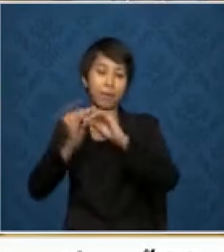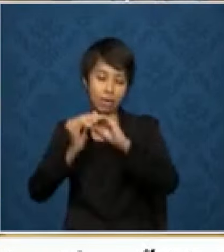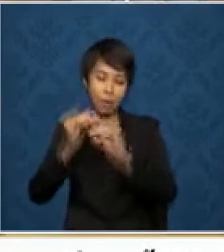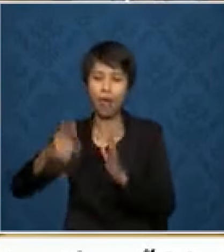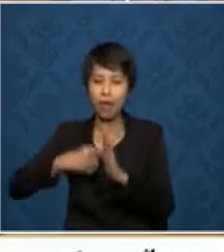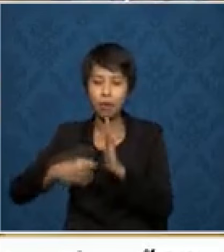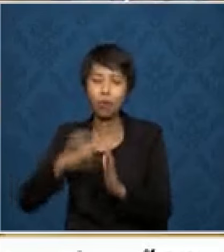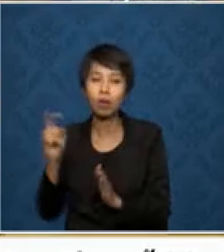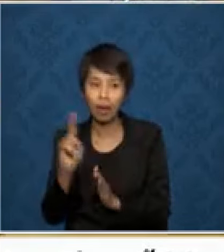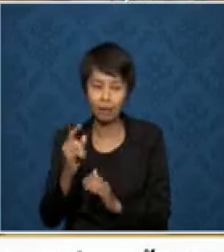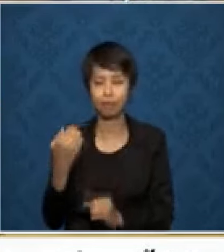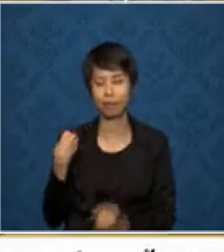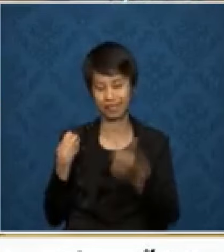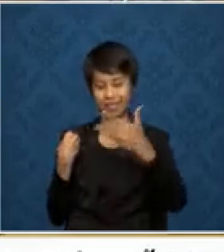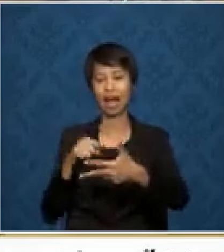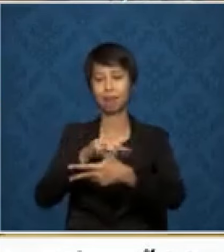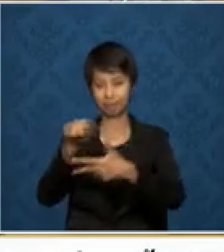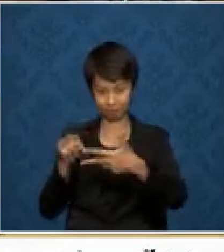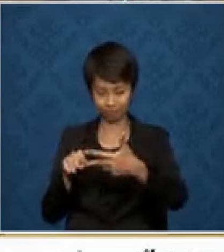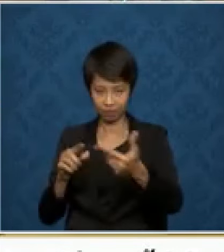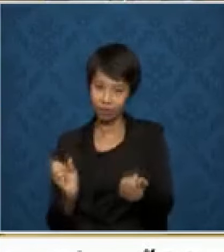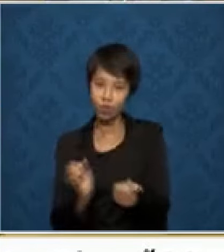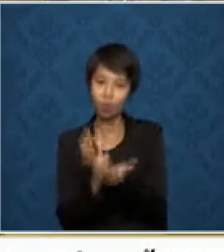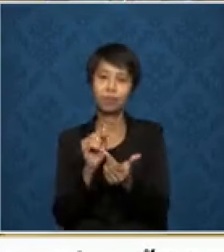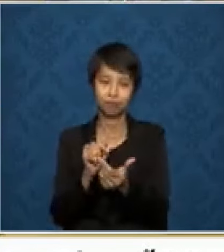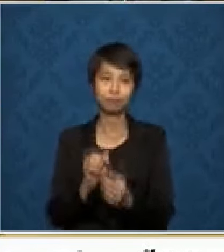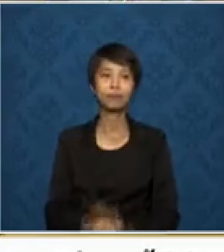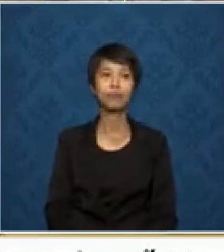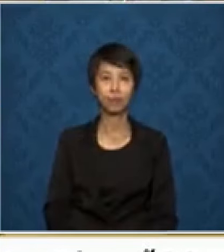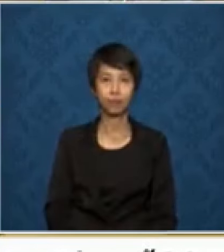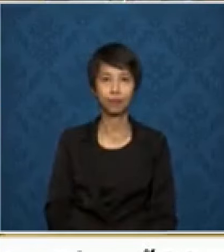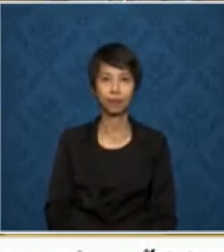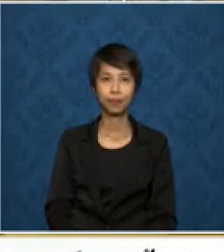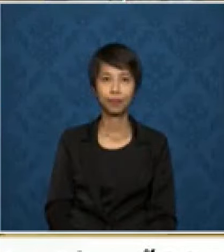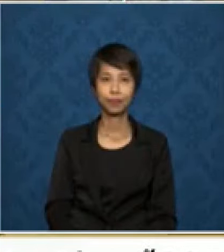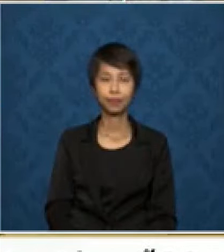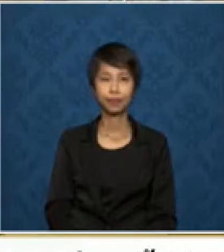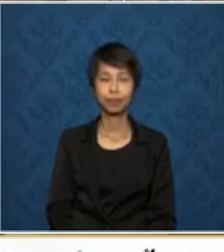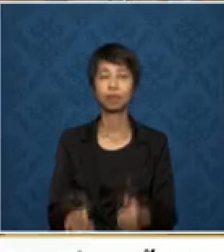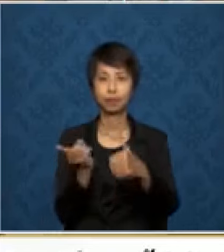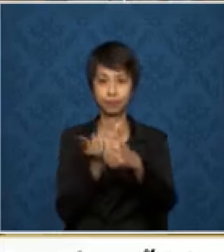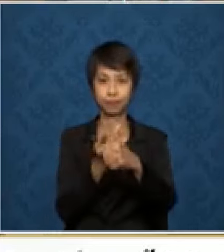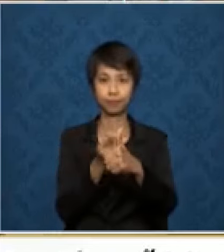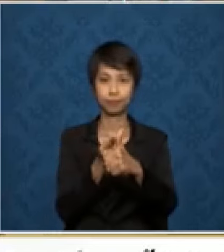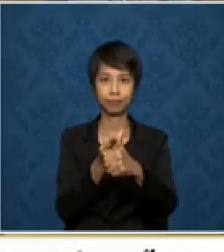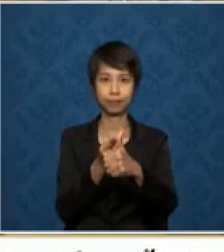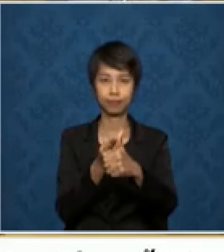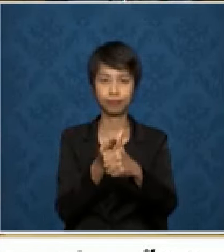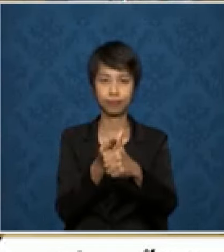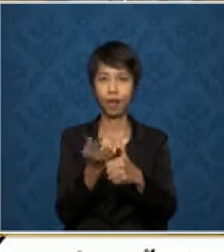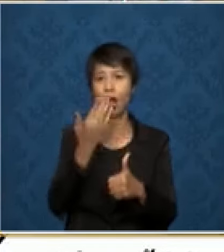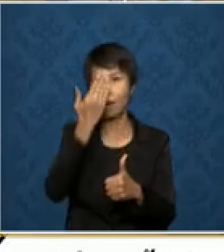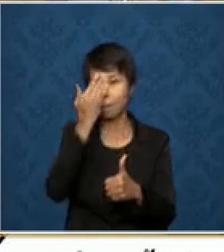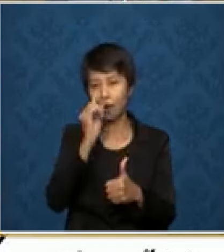ส่งอย่างน้อย 3เรื่องที่ใช้เวลาสั้นๆตรงนี้กราบเรียนท่านนายกเท่านประธาน 1ครับเพราะปี